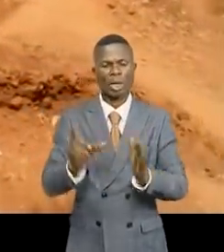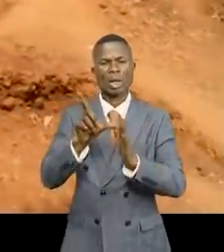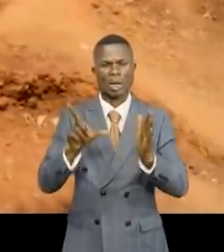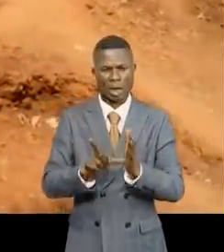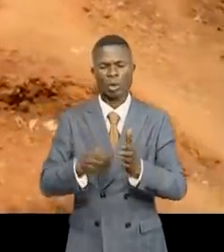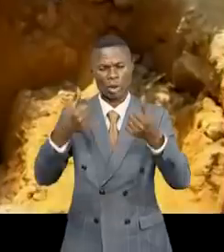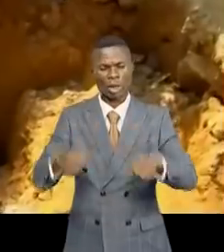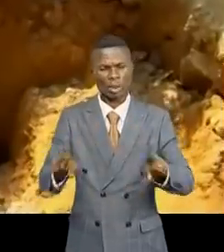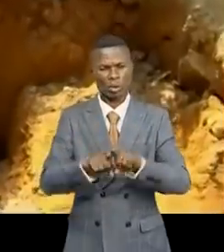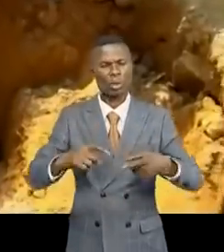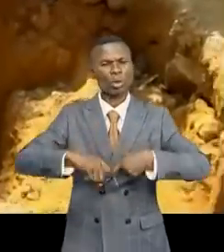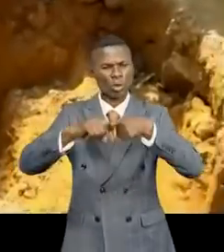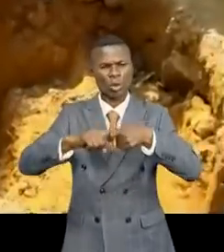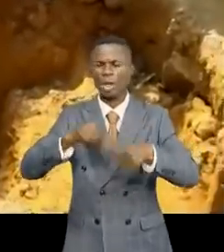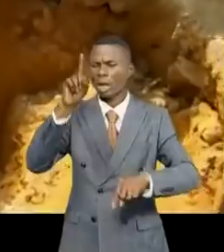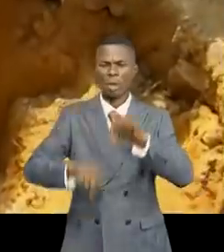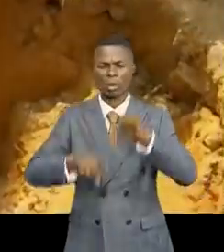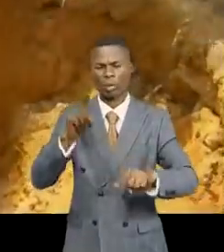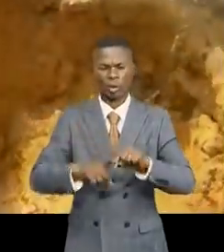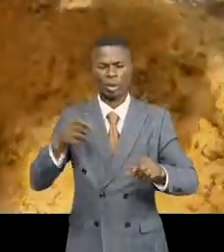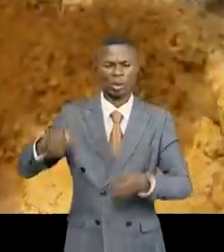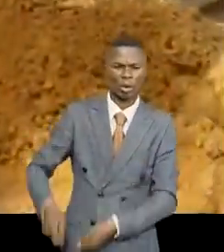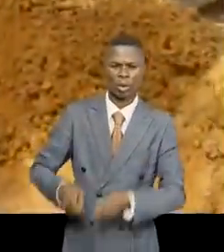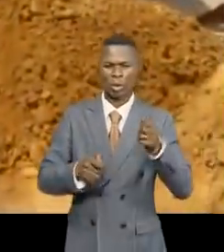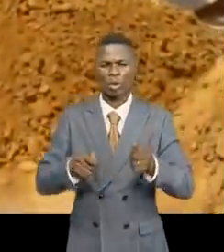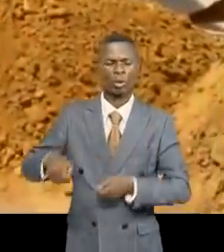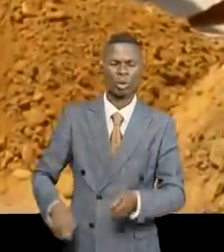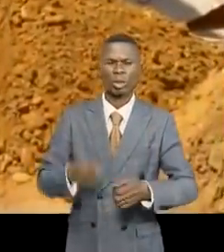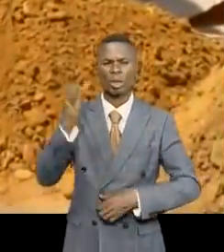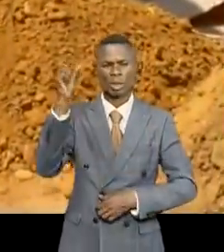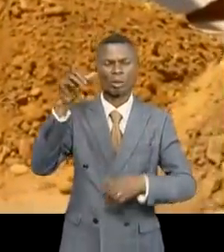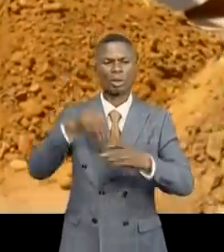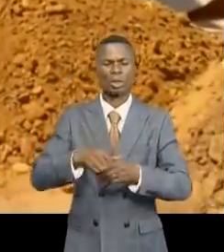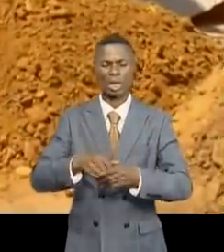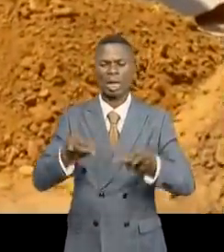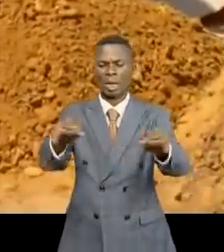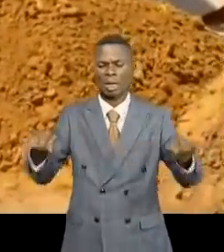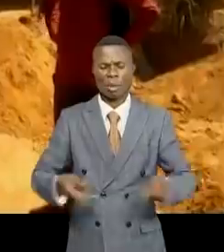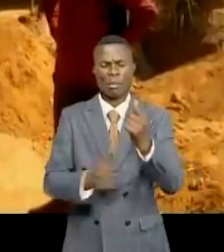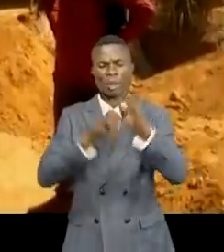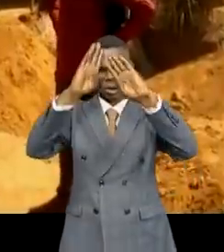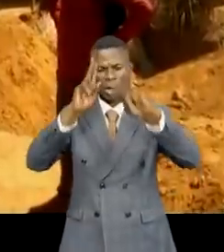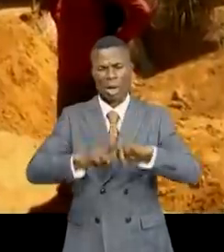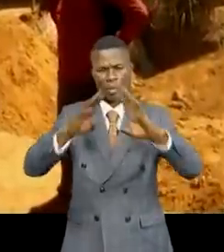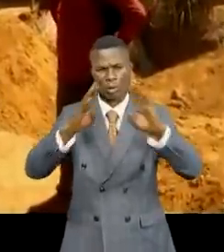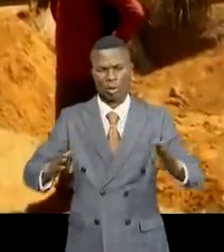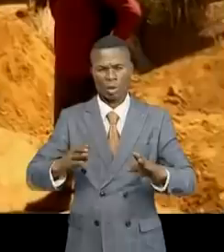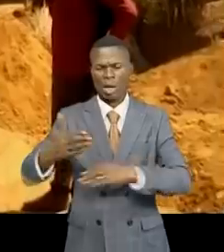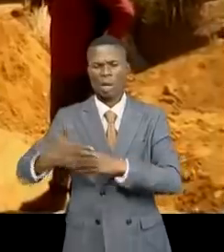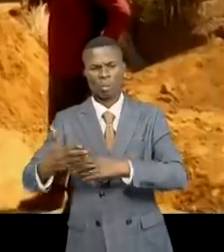elle-même interdit. On ne peut pas exploiter les diamants dans des parcelles résidentielles. À 1000